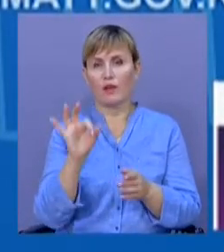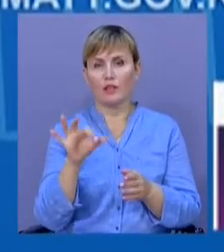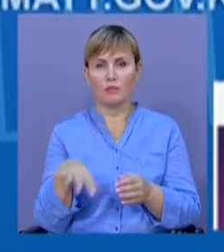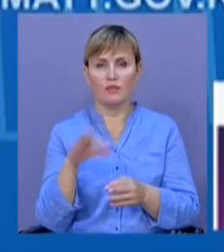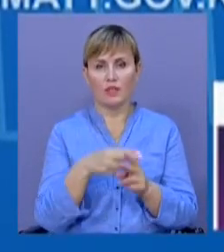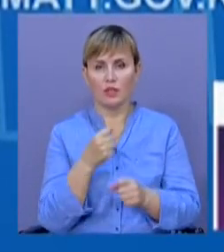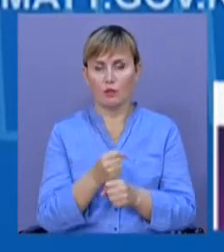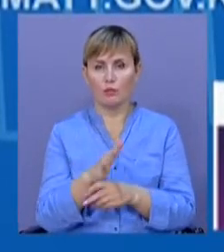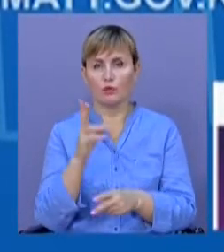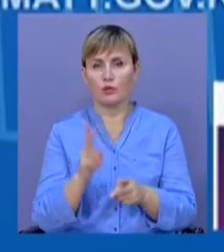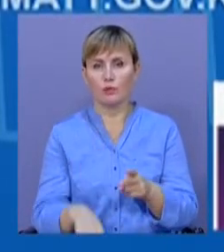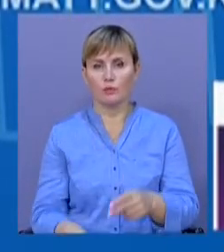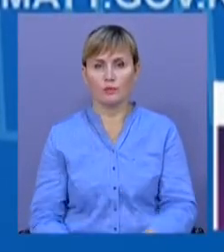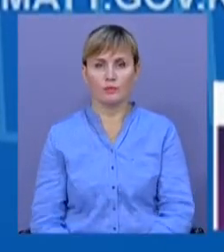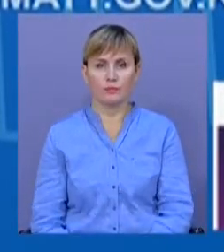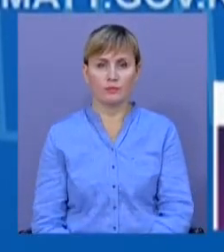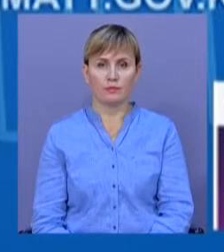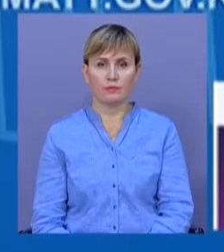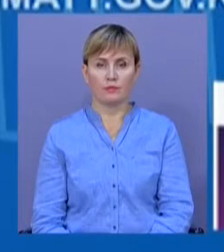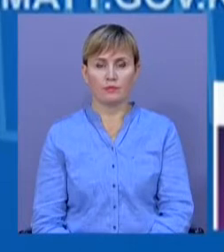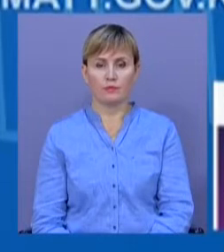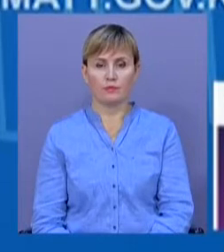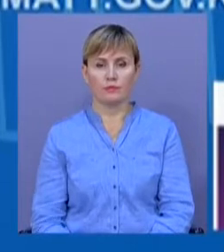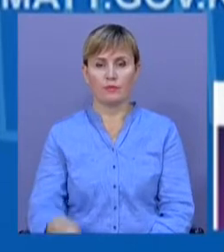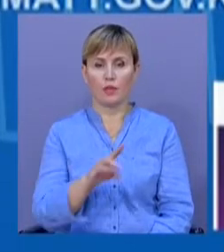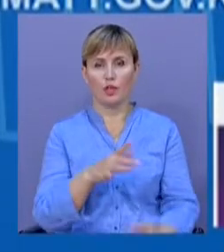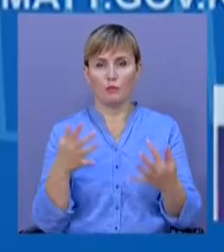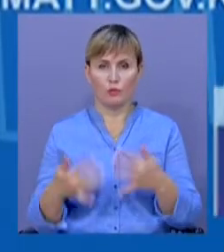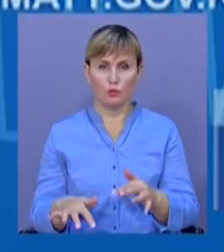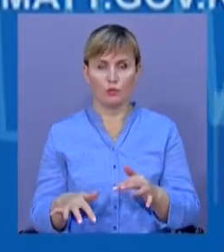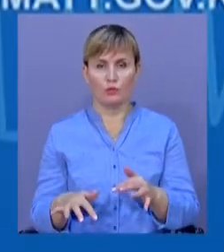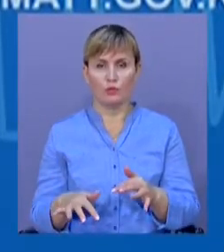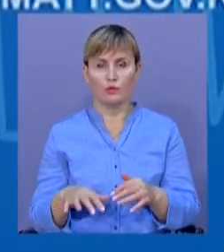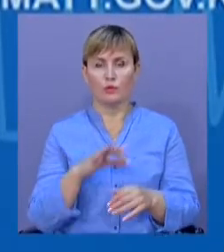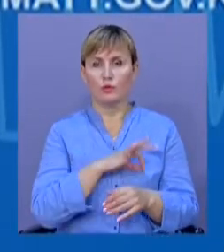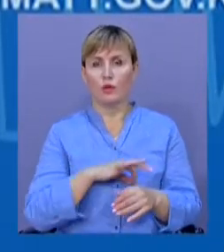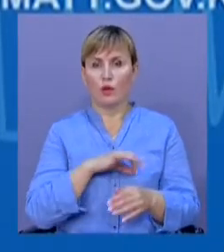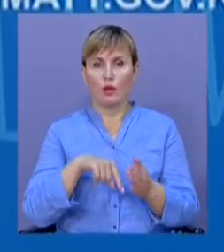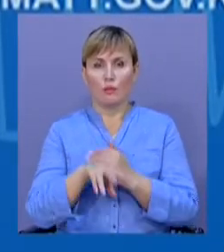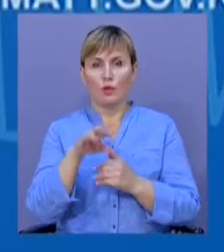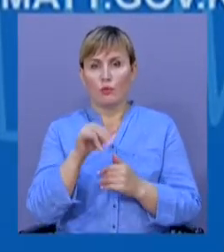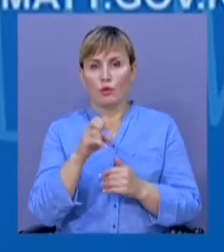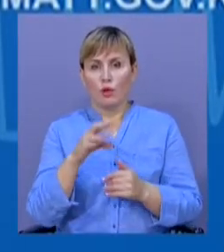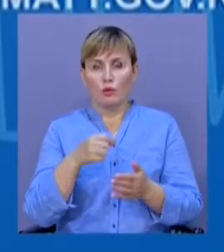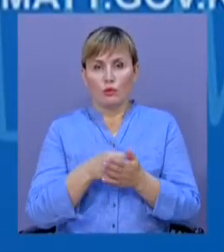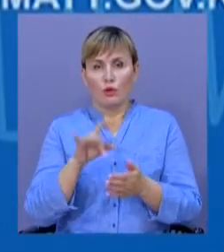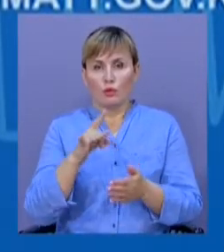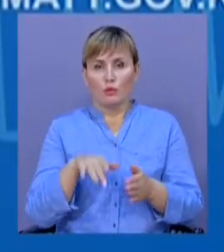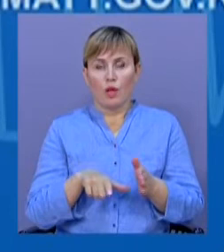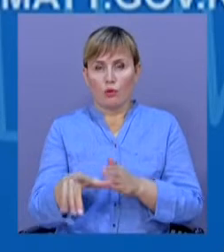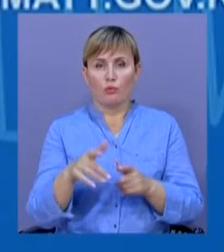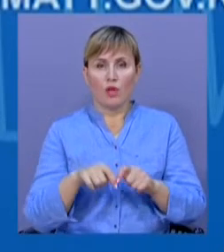эти работы будут завершены. То есть мы уже Толиби от Муканова до Розыбаки уже дорогу